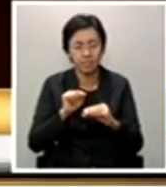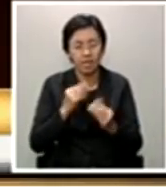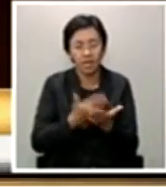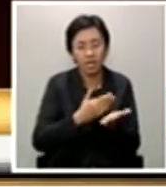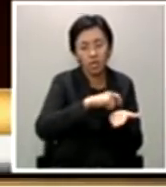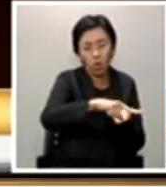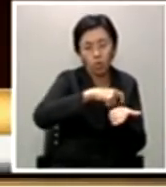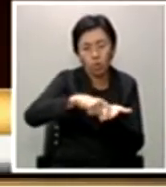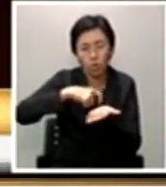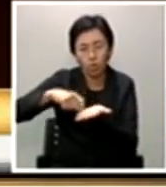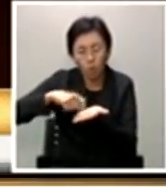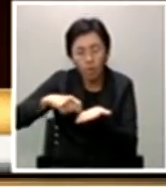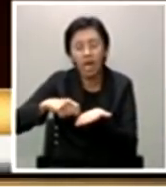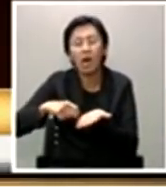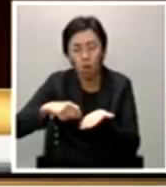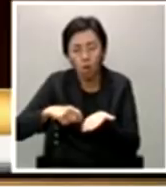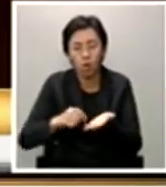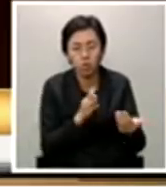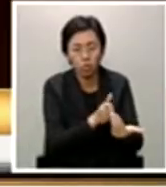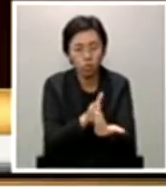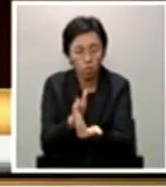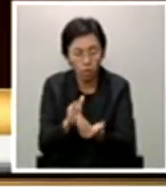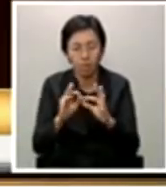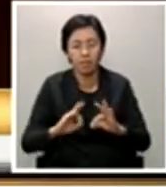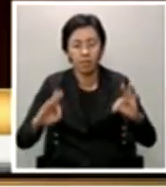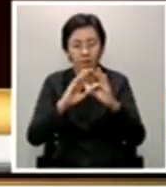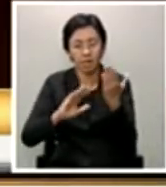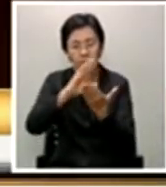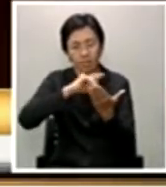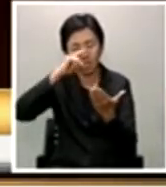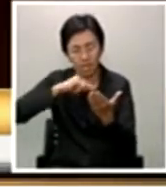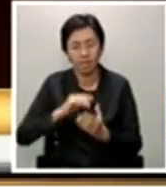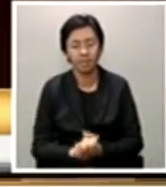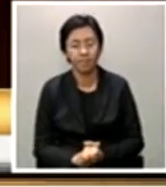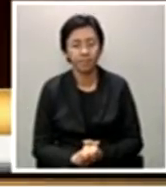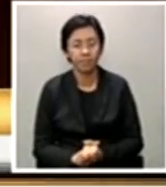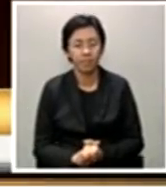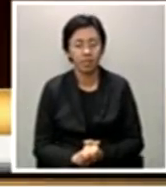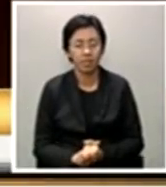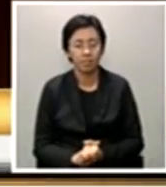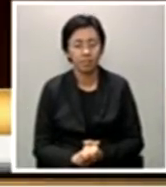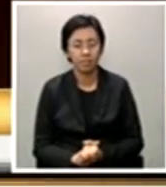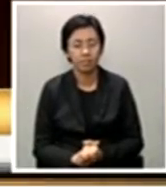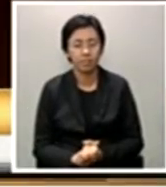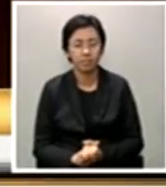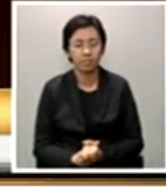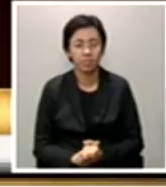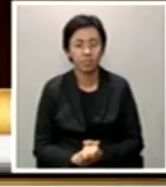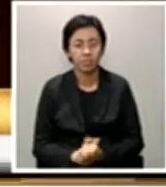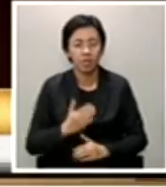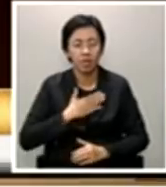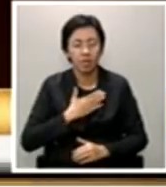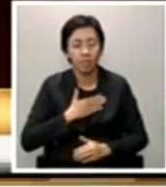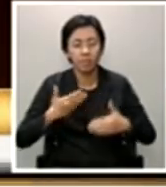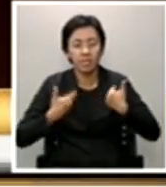คัญมากสำหรับประเทศไทยแต่โครงการที่สามที่ผมอยากเรียนท่านก็คืออย่างนี้ครับผมดีใจที่พิ